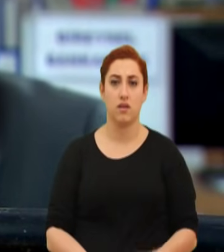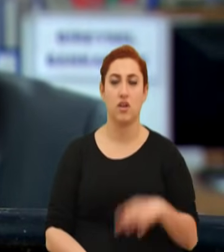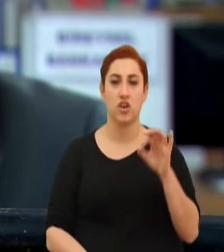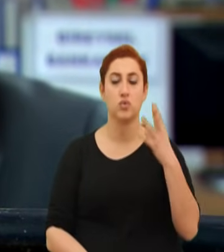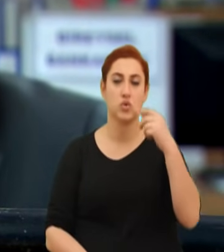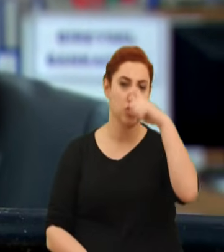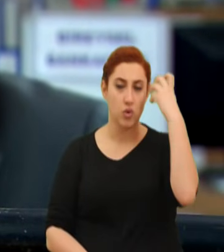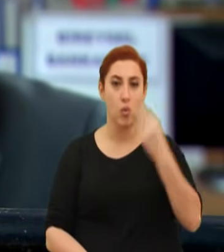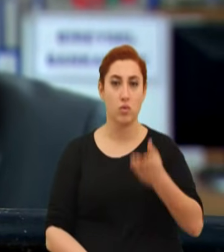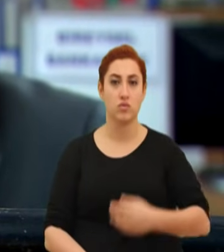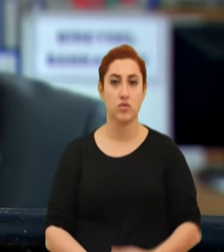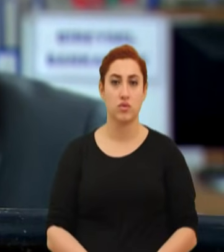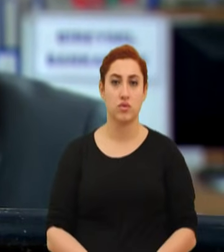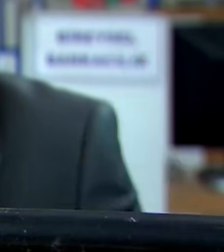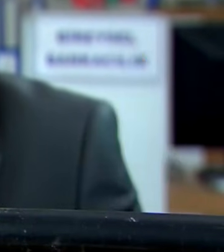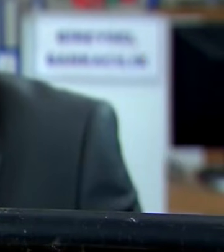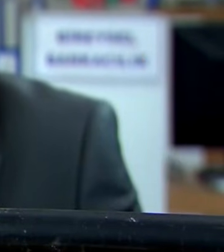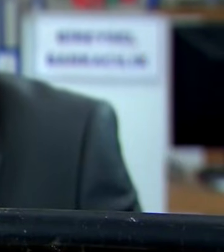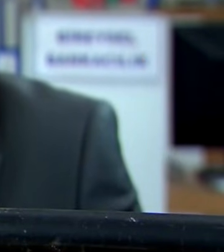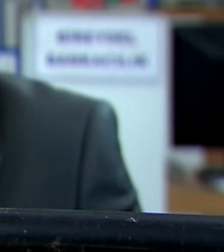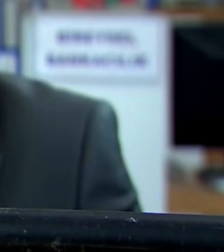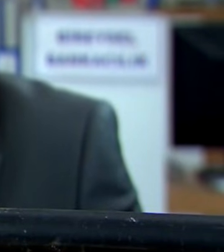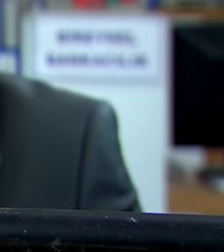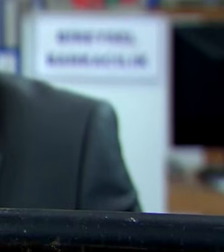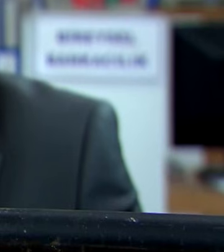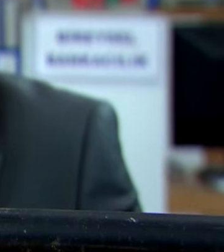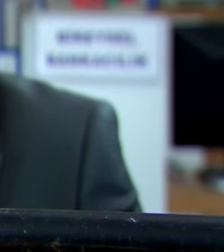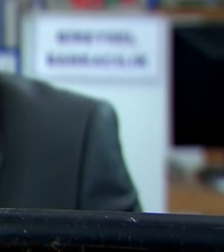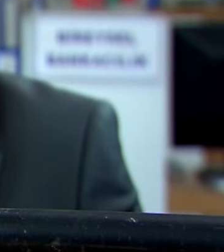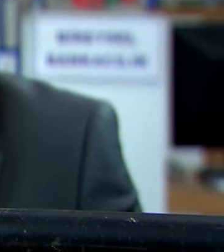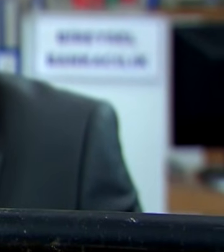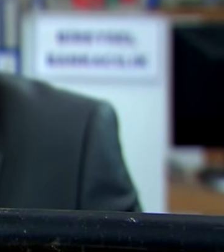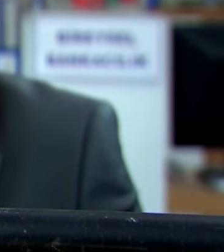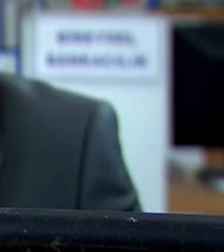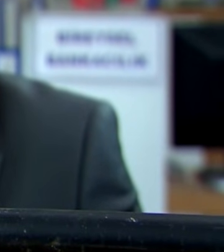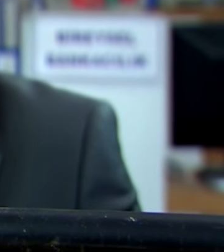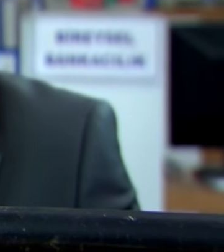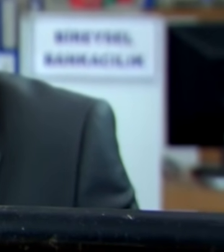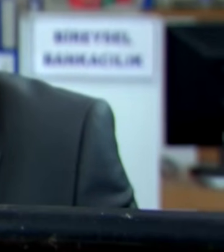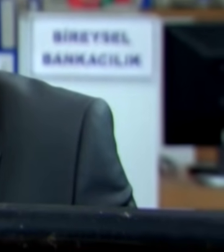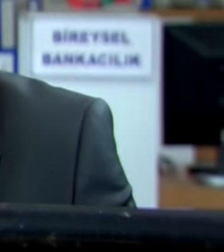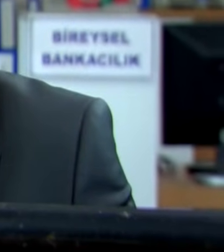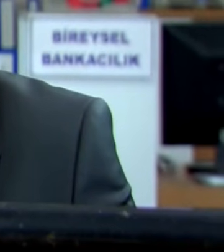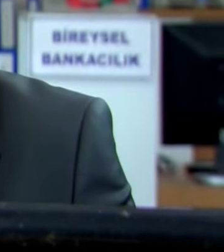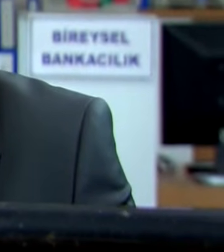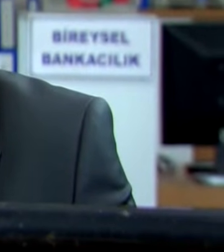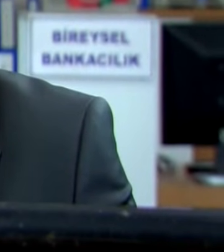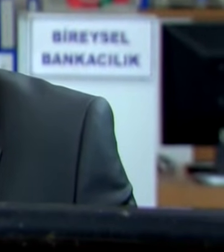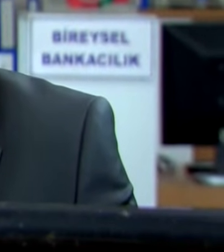Kaşık fena ısınmış. Aklına bir fikir gelmiş gibi gözleri kaşıkla boru arasında gidip geliyor.